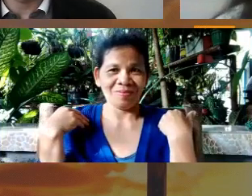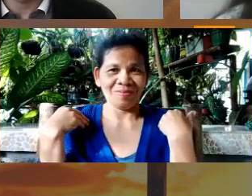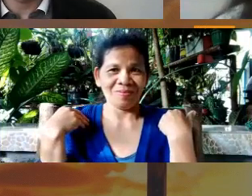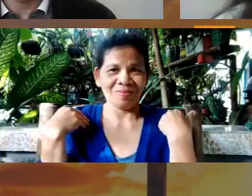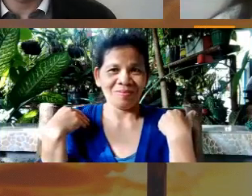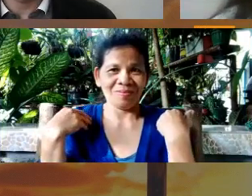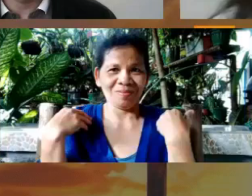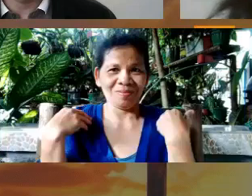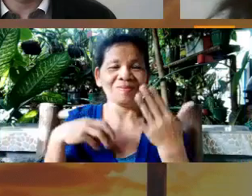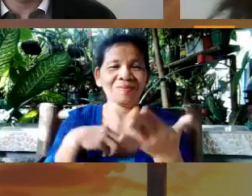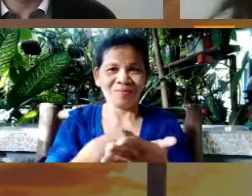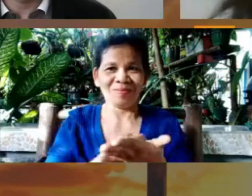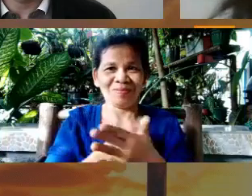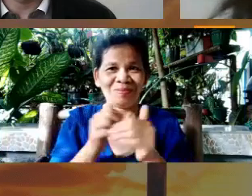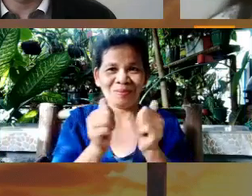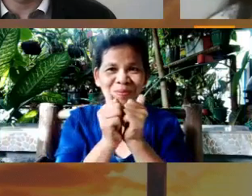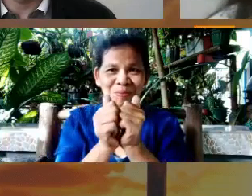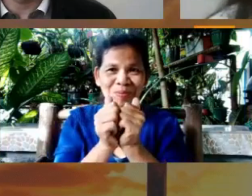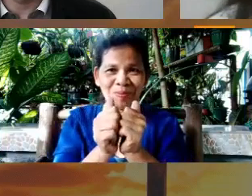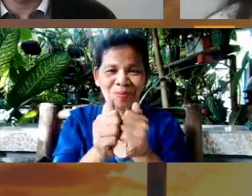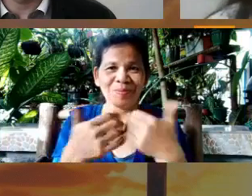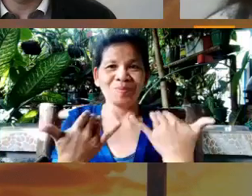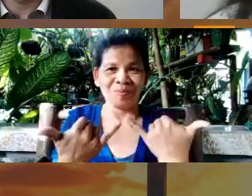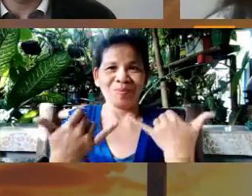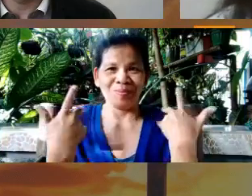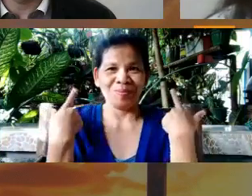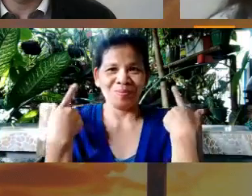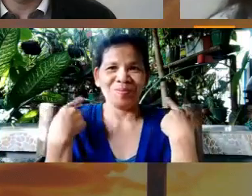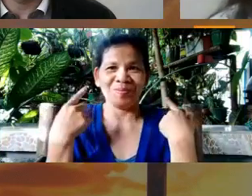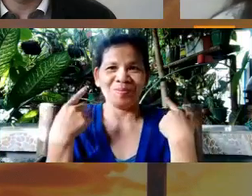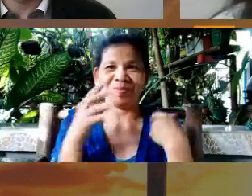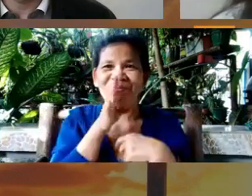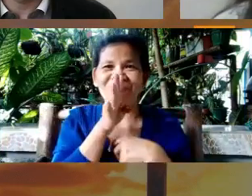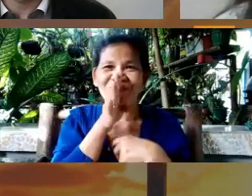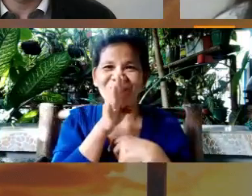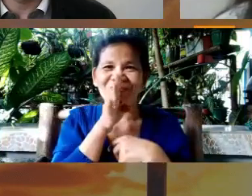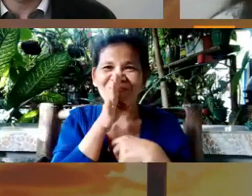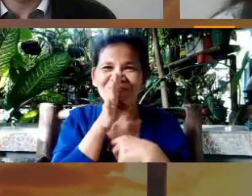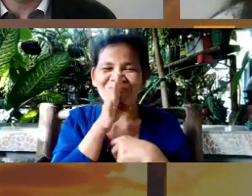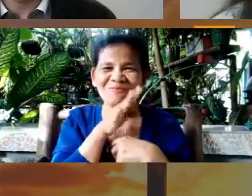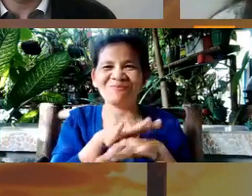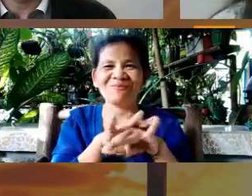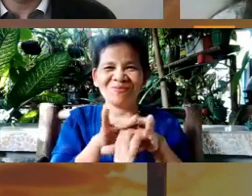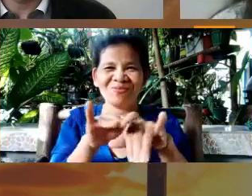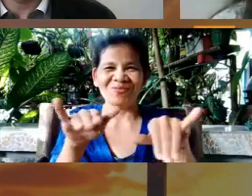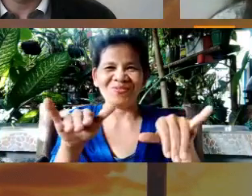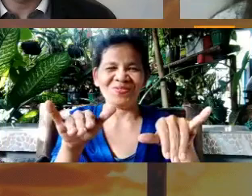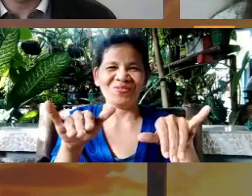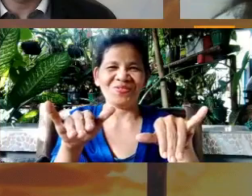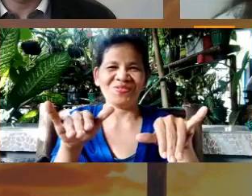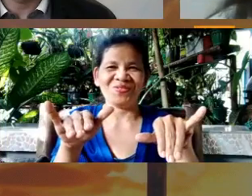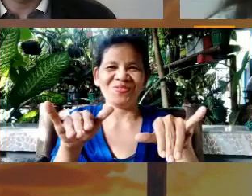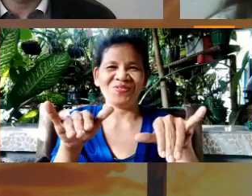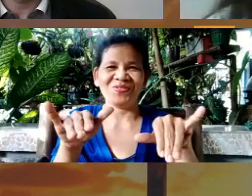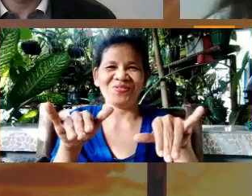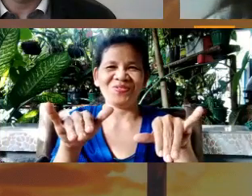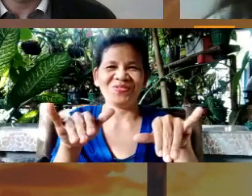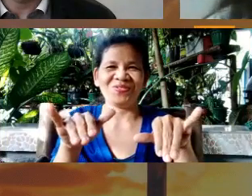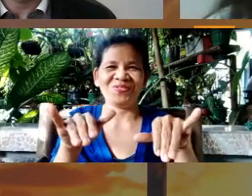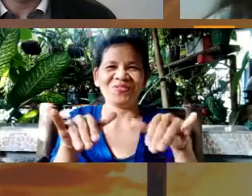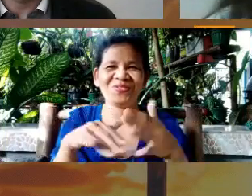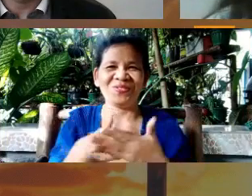mga kabataan dito, sila rin po ay magsasalita rin po sa mga sa linggong ding pong